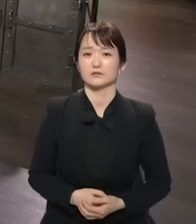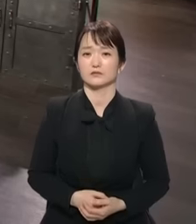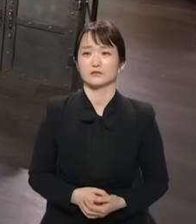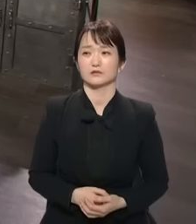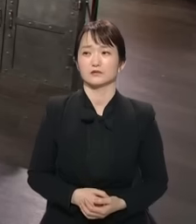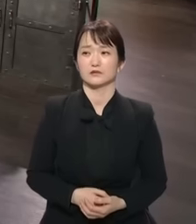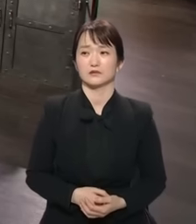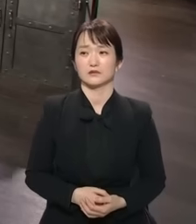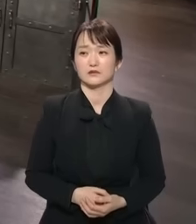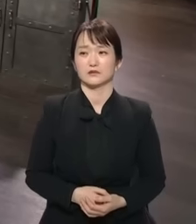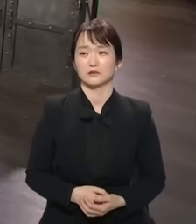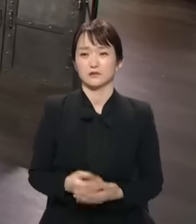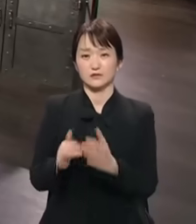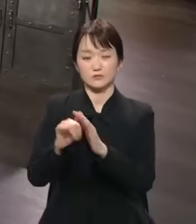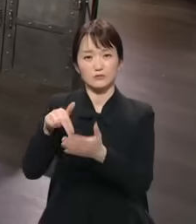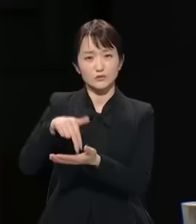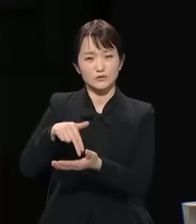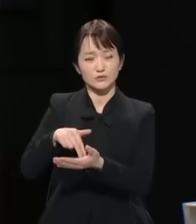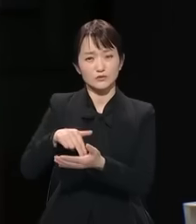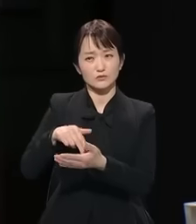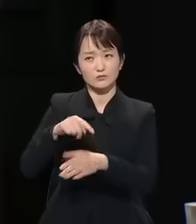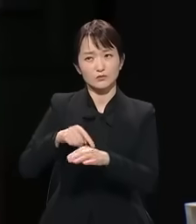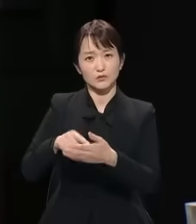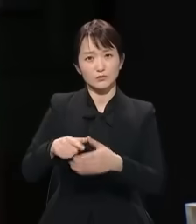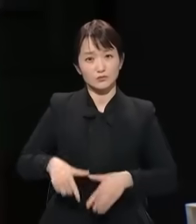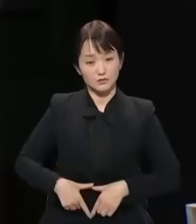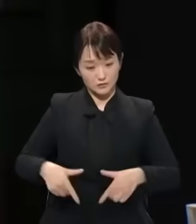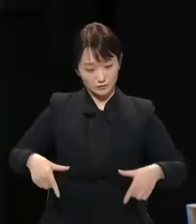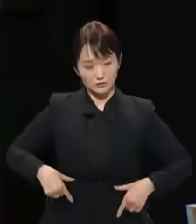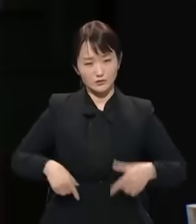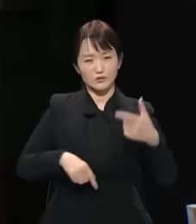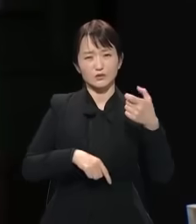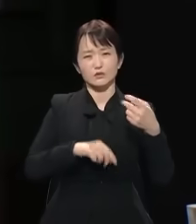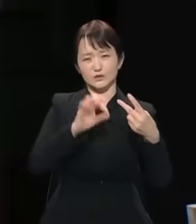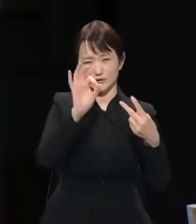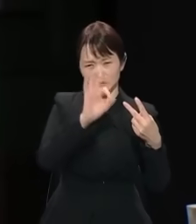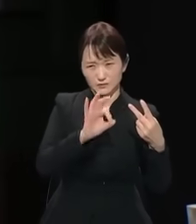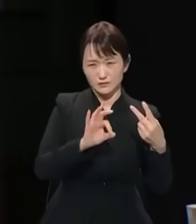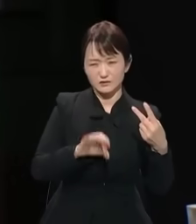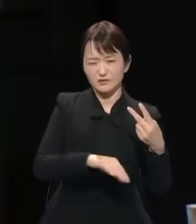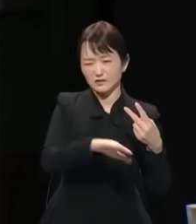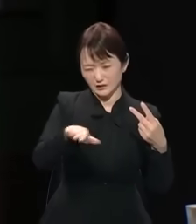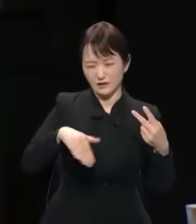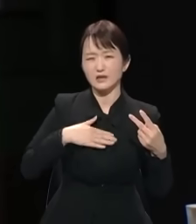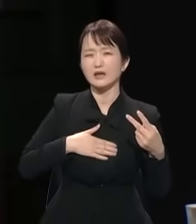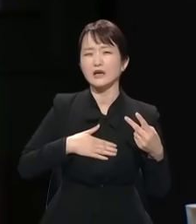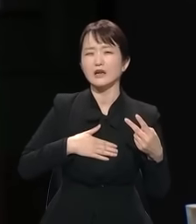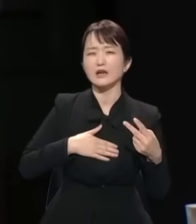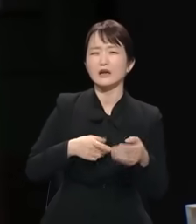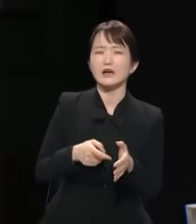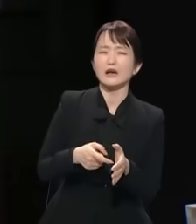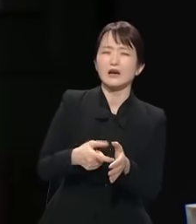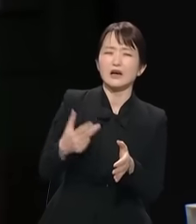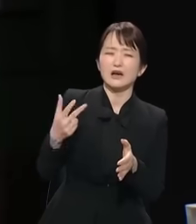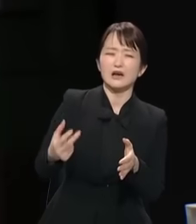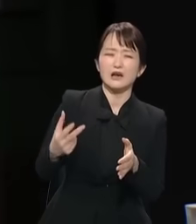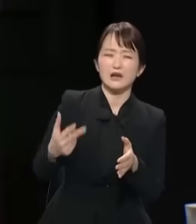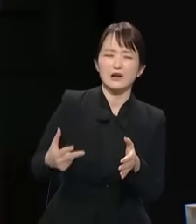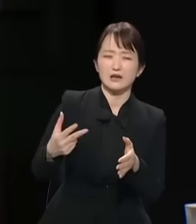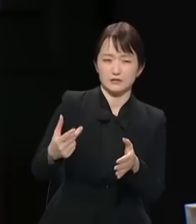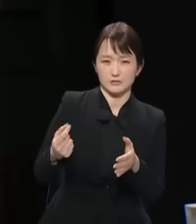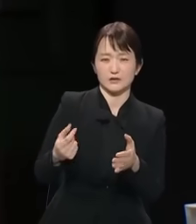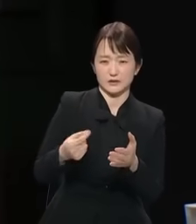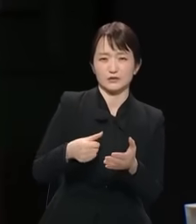좀 너그러우십니다. 62%가요. 그래도 우리 다 알잖아요. 얼마나 급했으면 그랬을까 이렇게